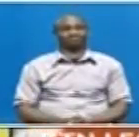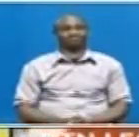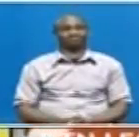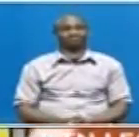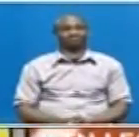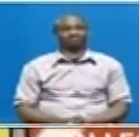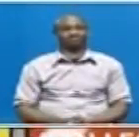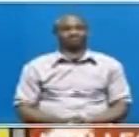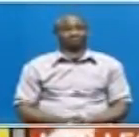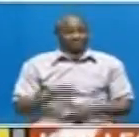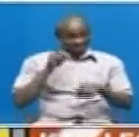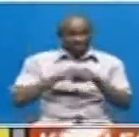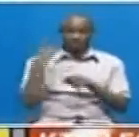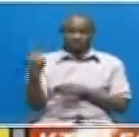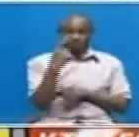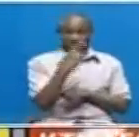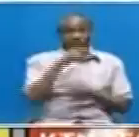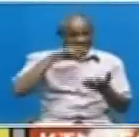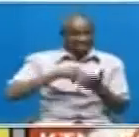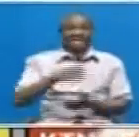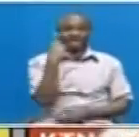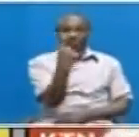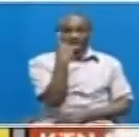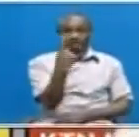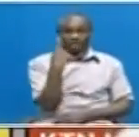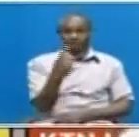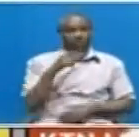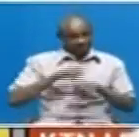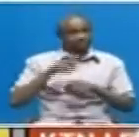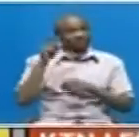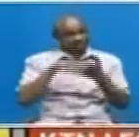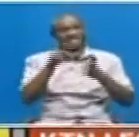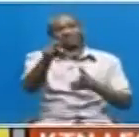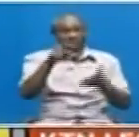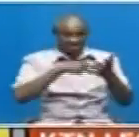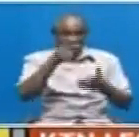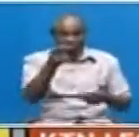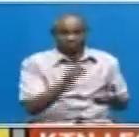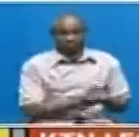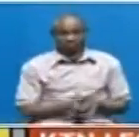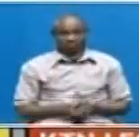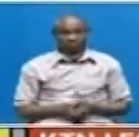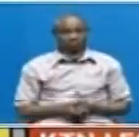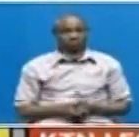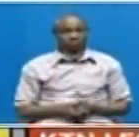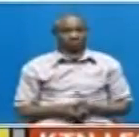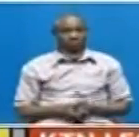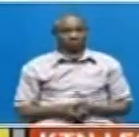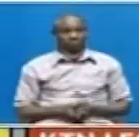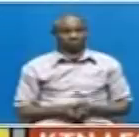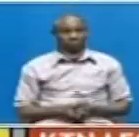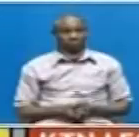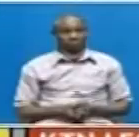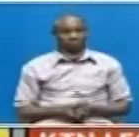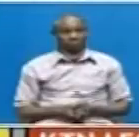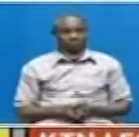Awamu ya mwisho ni kila mmoja usimama na kukariri waliohifadhi, huku maalimu akiwakosoa. Yudafu alayhim,